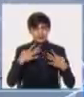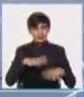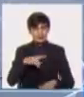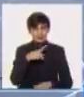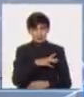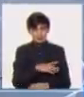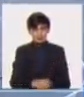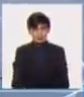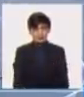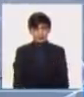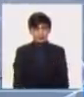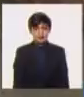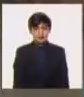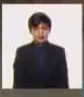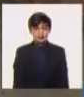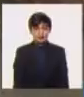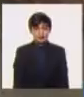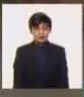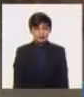жұқтырмағандарын жазды.